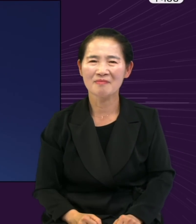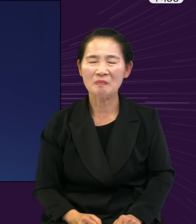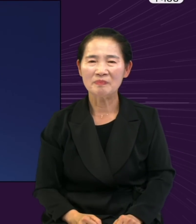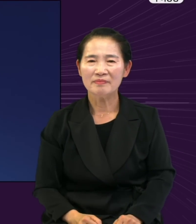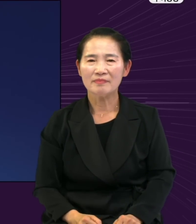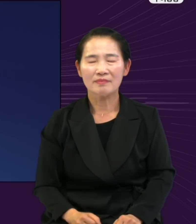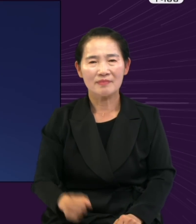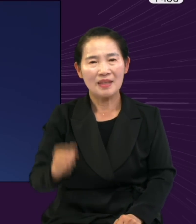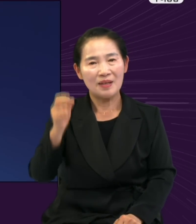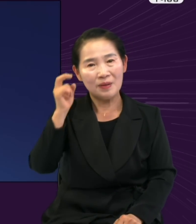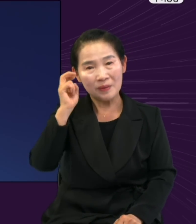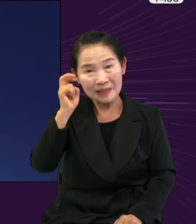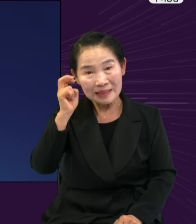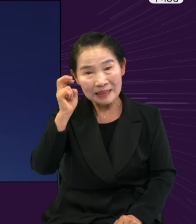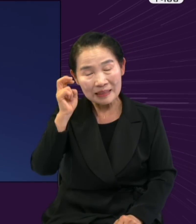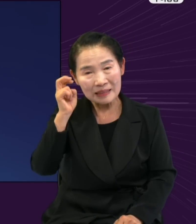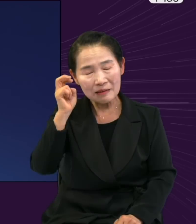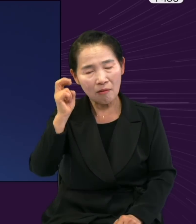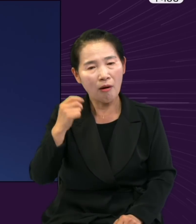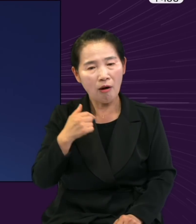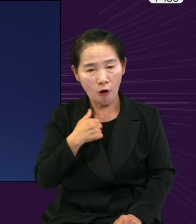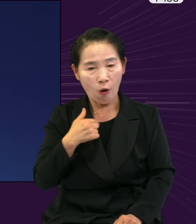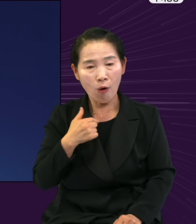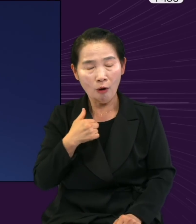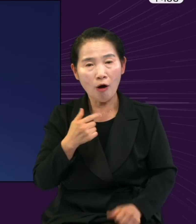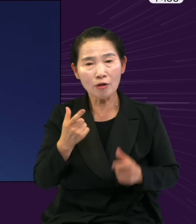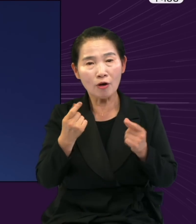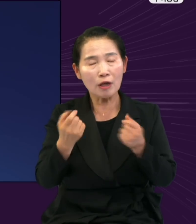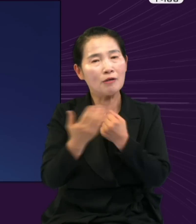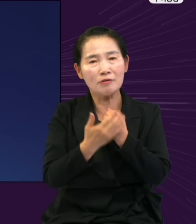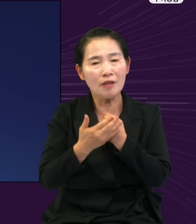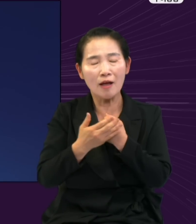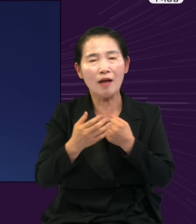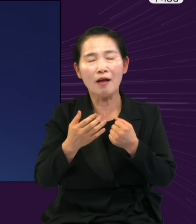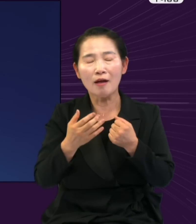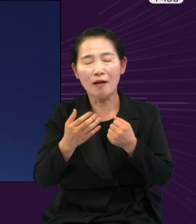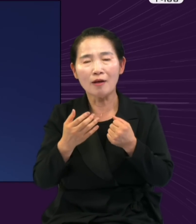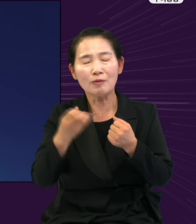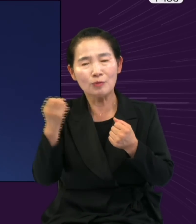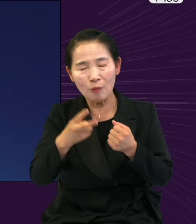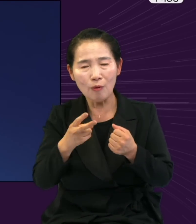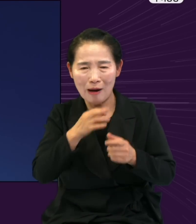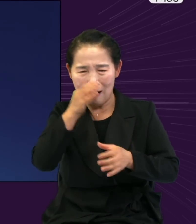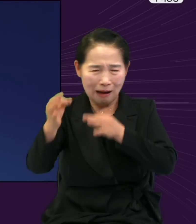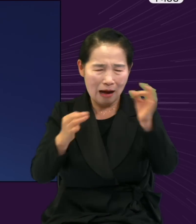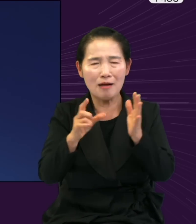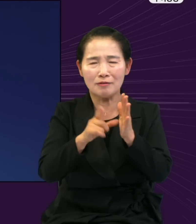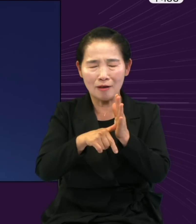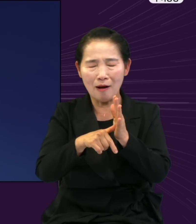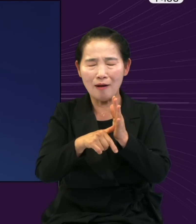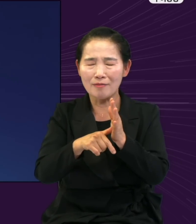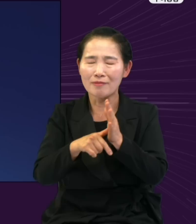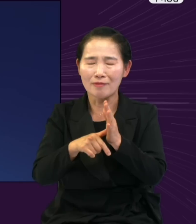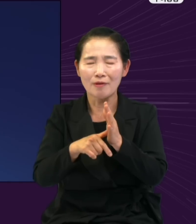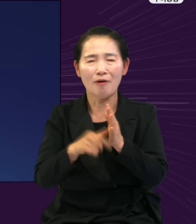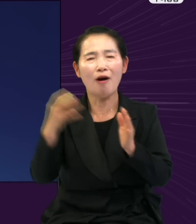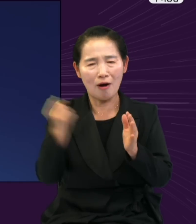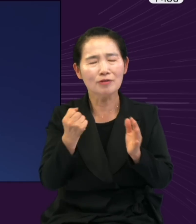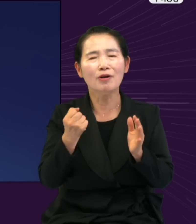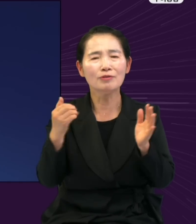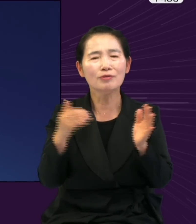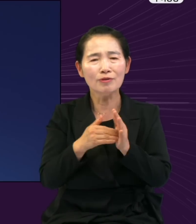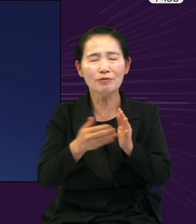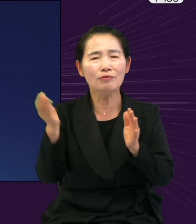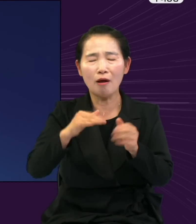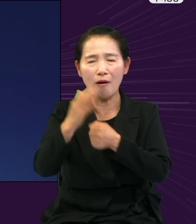혹시 이 중에 나는 그런 시간을 가졌어, 나도 그래, 나도 여전히 하나님 앞에 부르짖고 기도하지, 그런데 하나님은 내 기도를 듣지 않으셨어